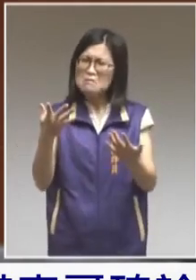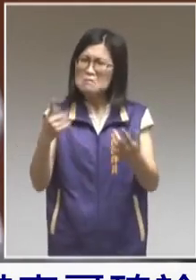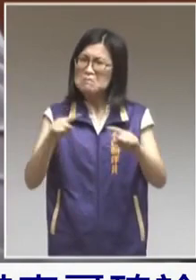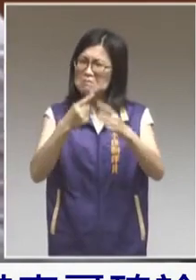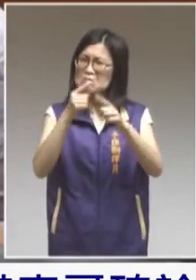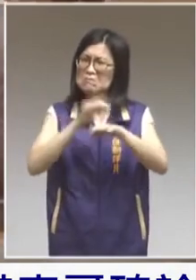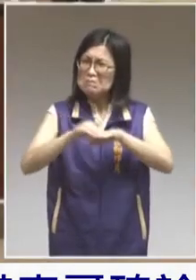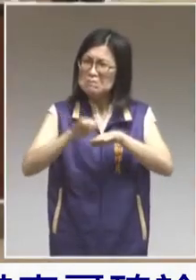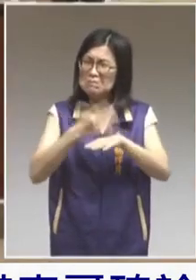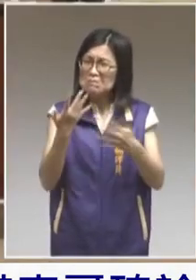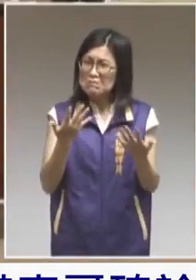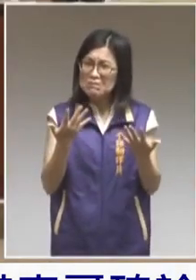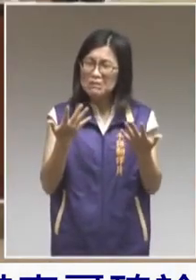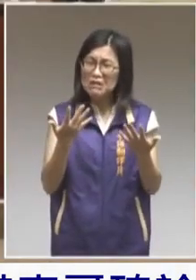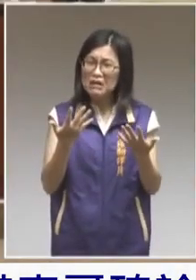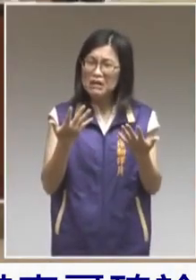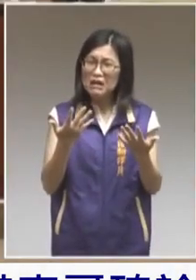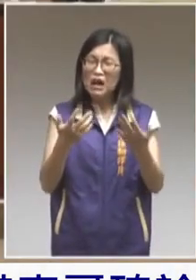谢谢。